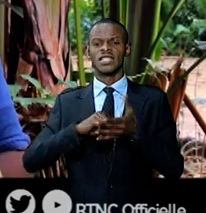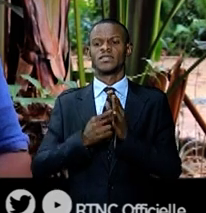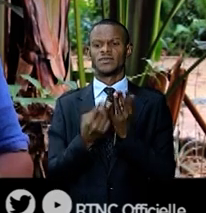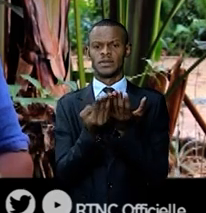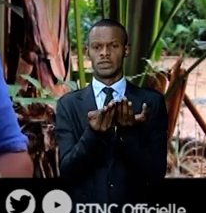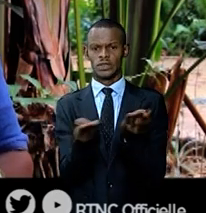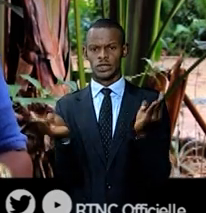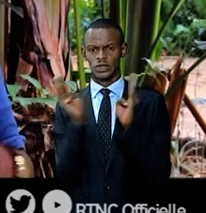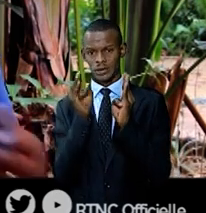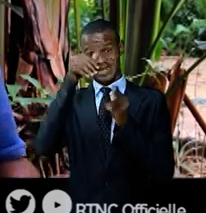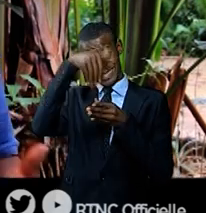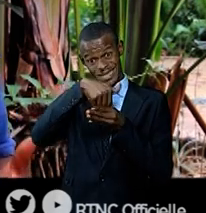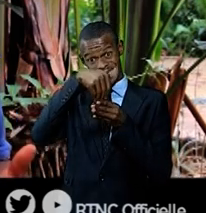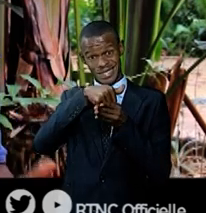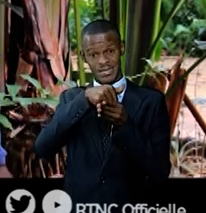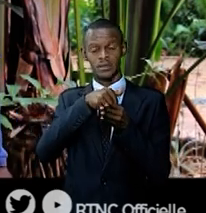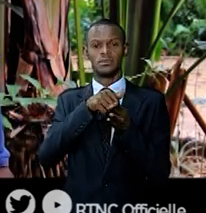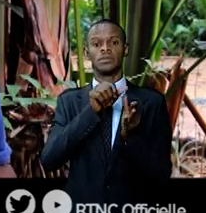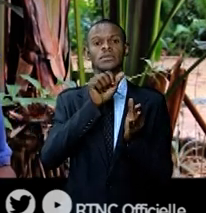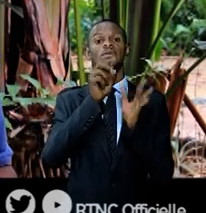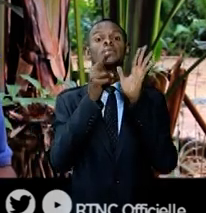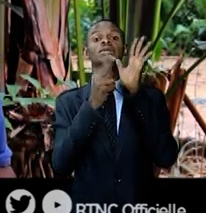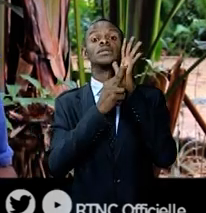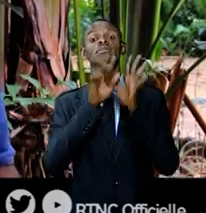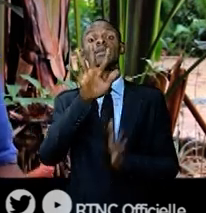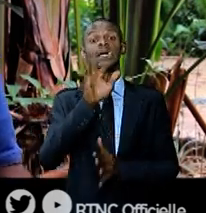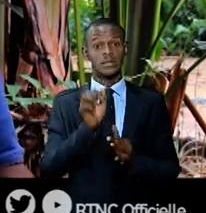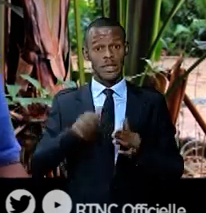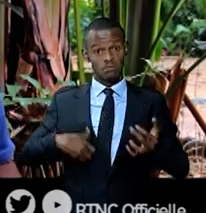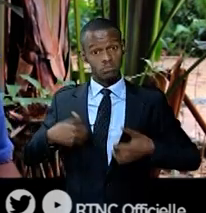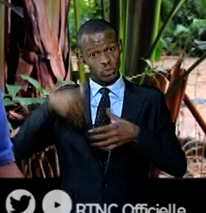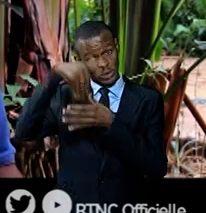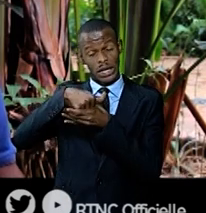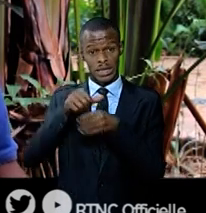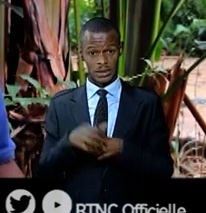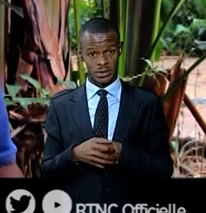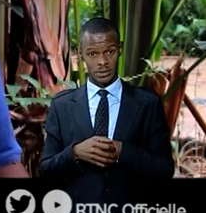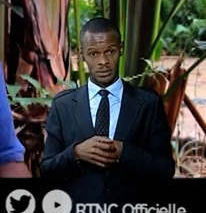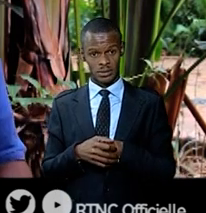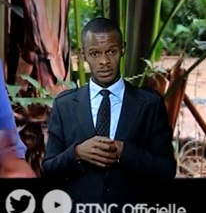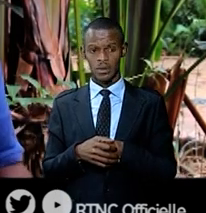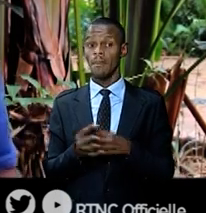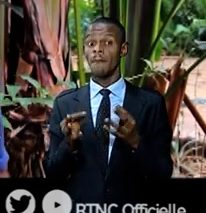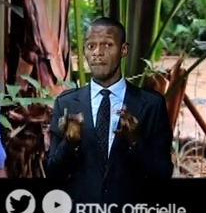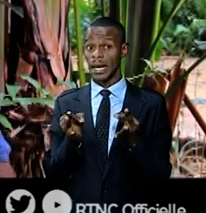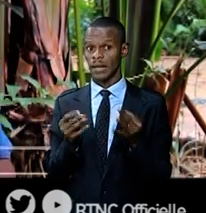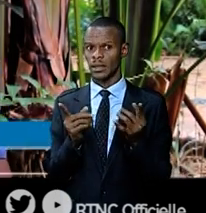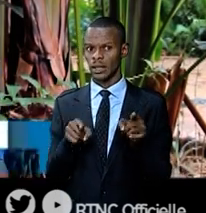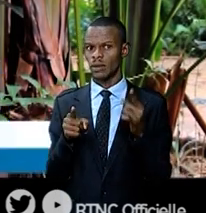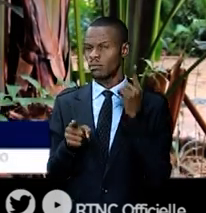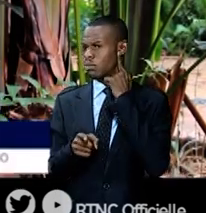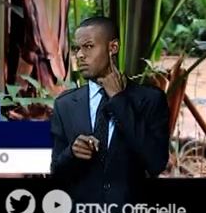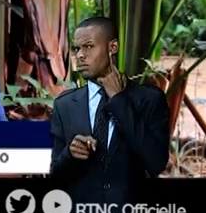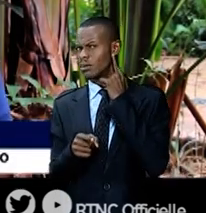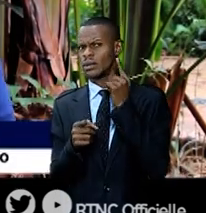à Kimwenza, mais dès qu'on nous signale la présence d'un bonobo dans un port fluvial, ou bien dans un marché ici à